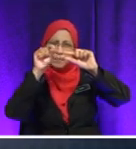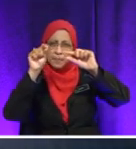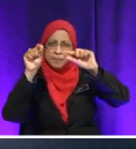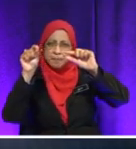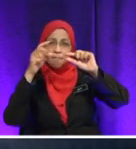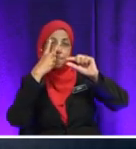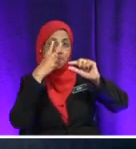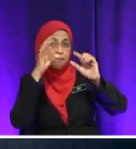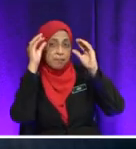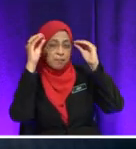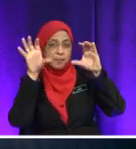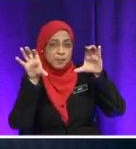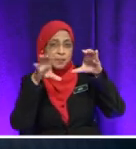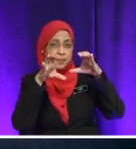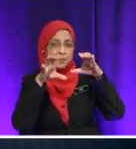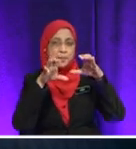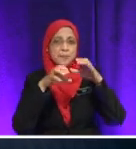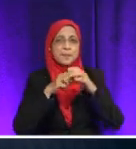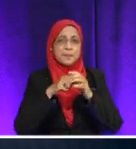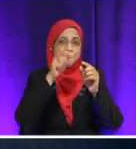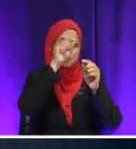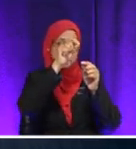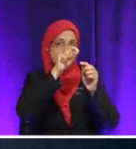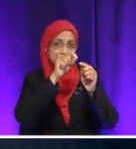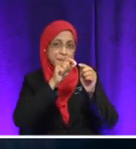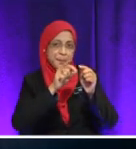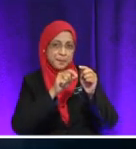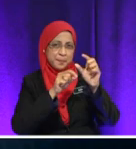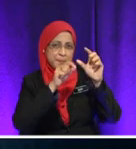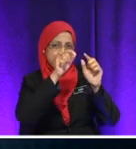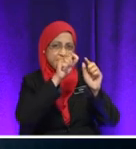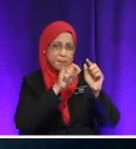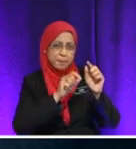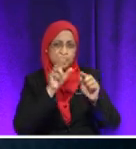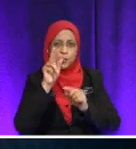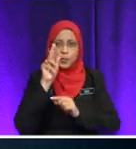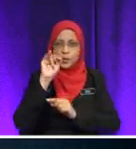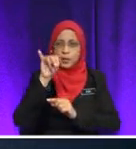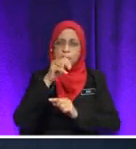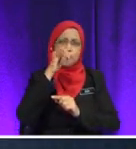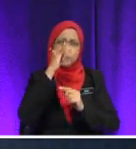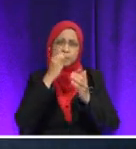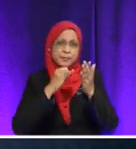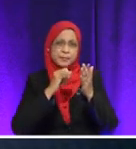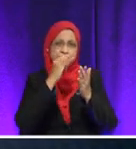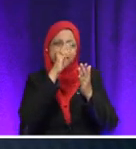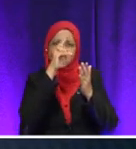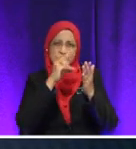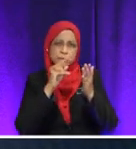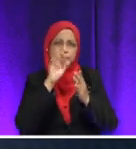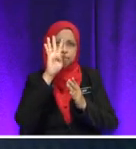Buatkanlah di Mbok nih ya unjuk saja